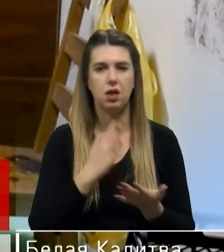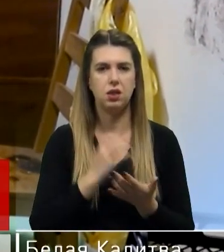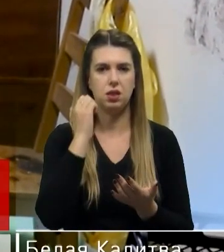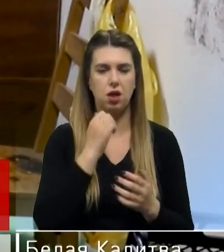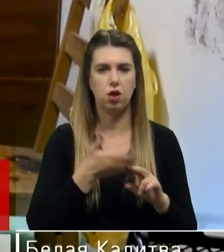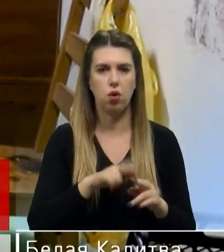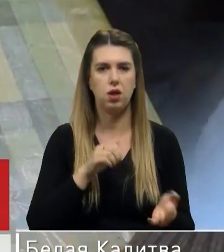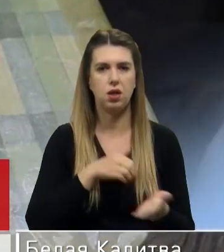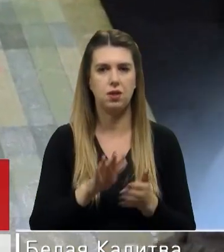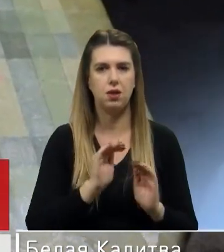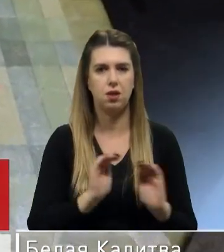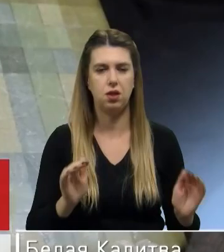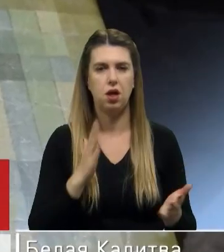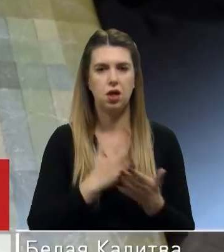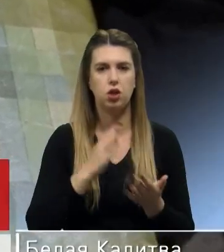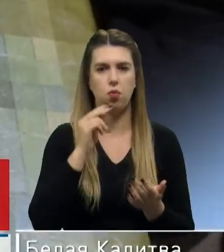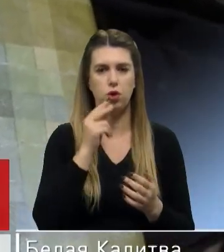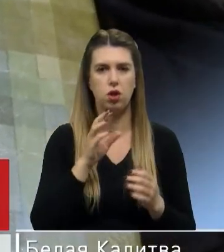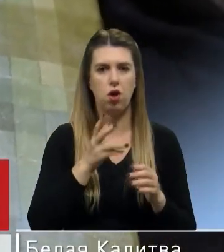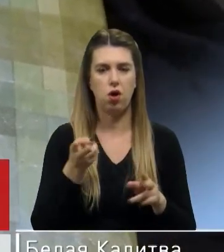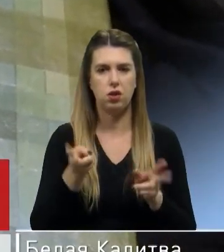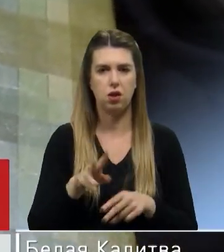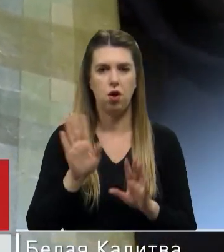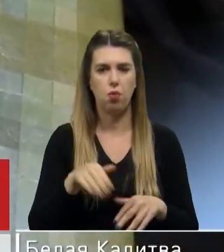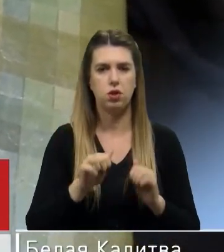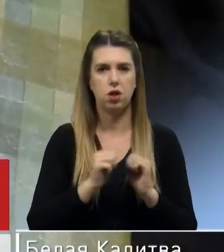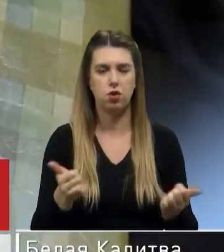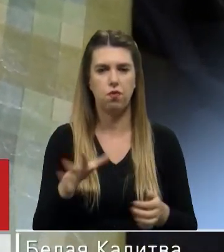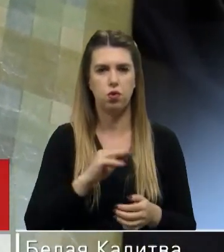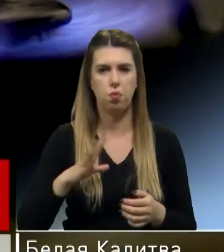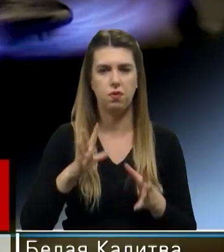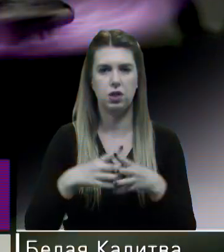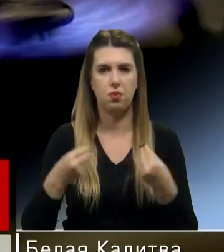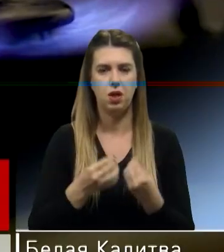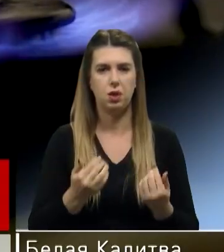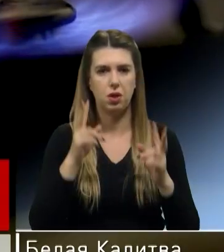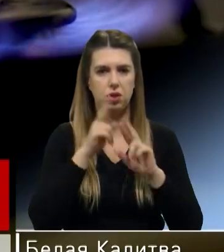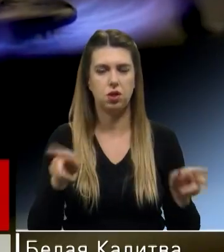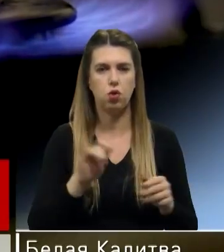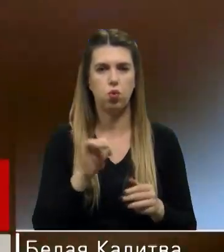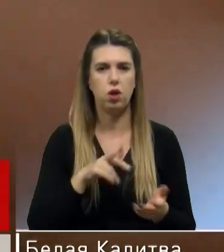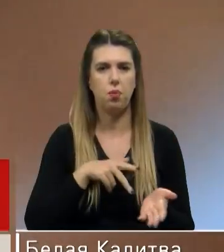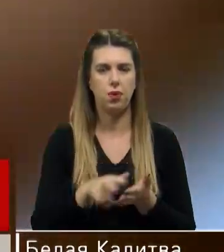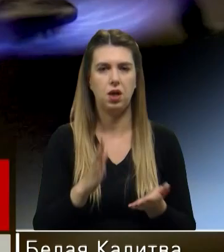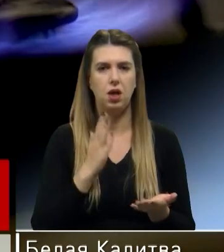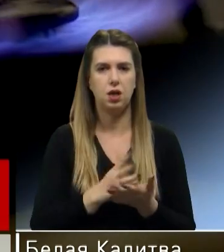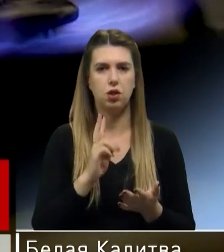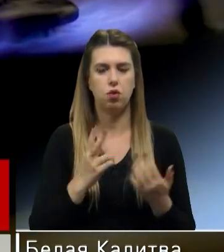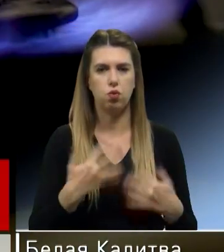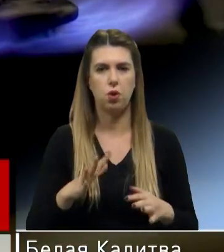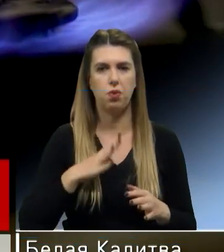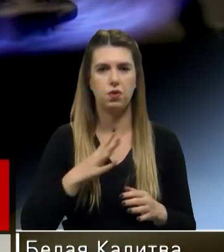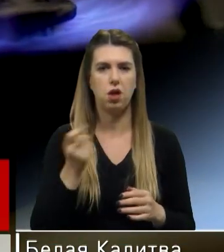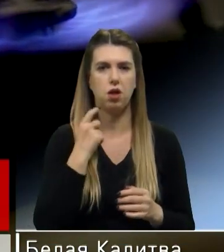от которых отказались дети. Есть мужчины, оставившие после развода все бывшей семье и теперь не знающие, куда пойти. Есть теперь уже